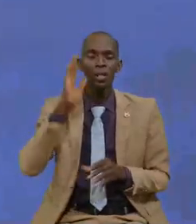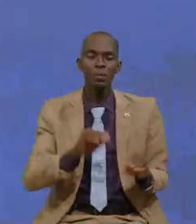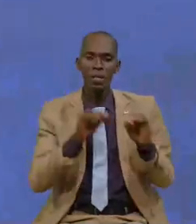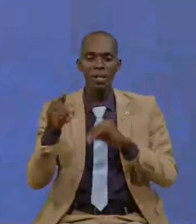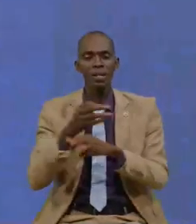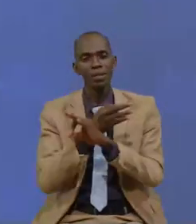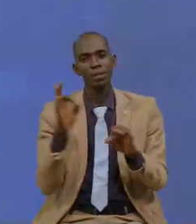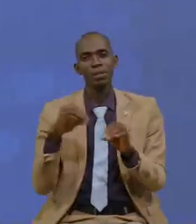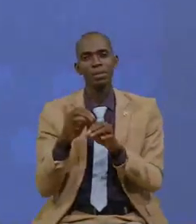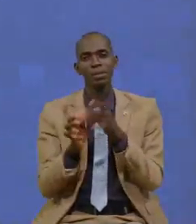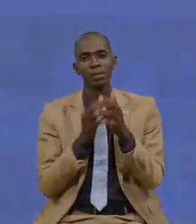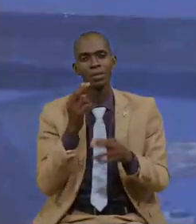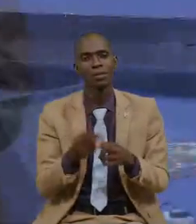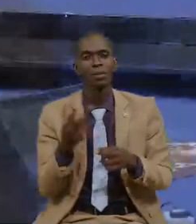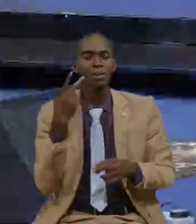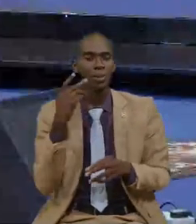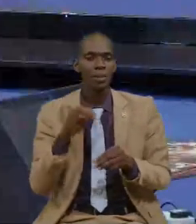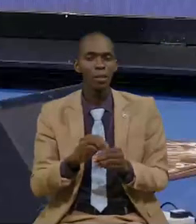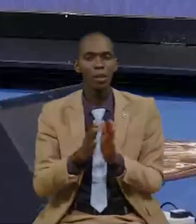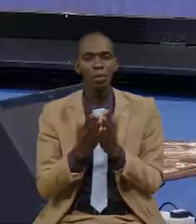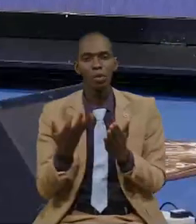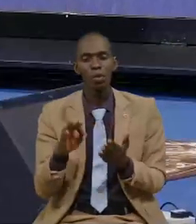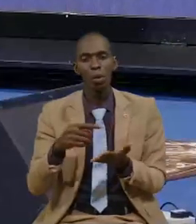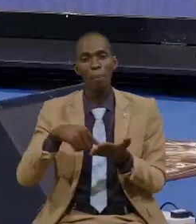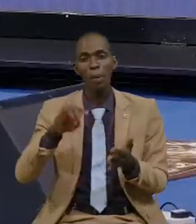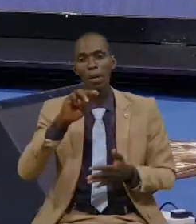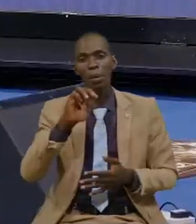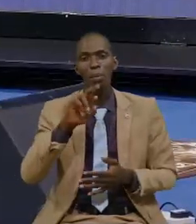vous affranchira. Voyons Marc